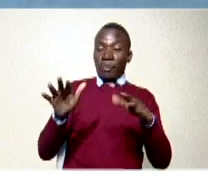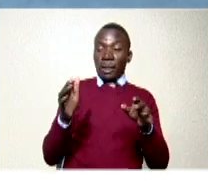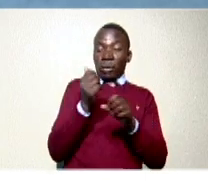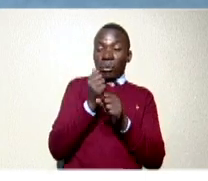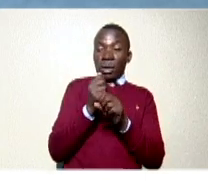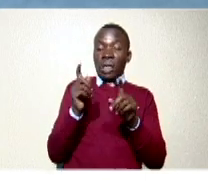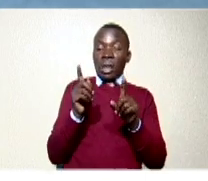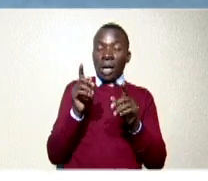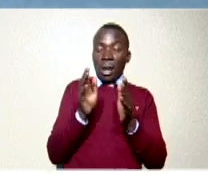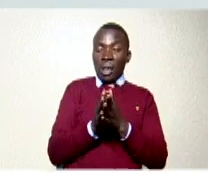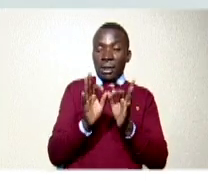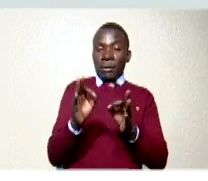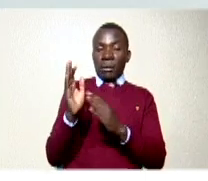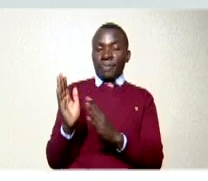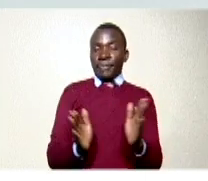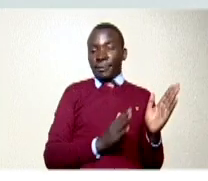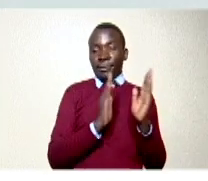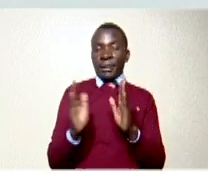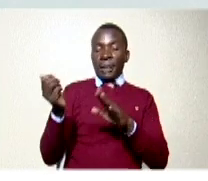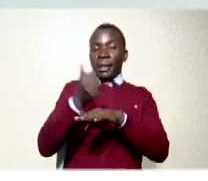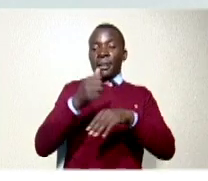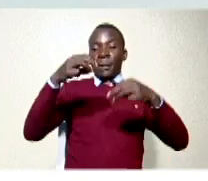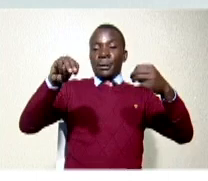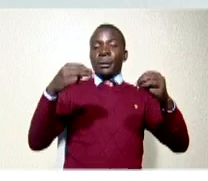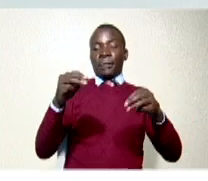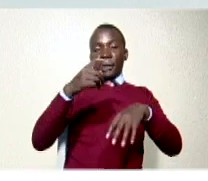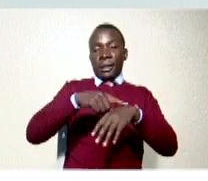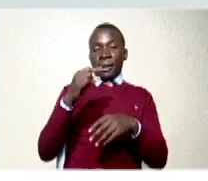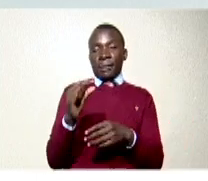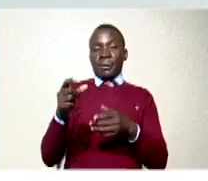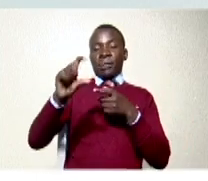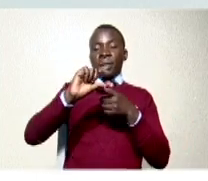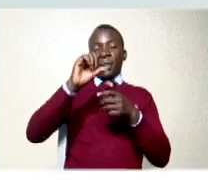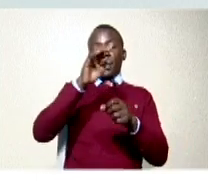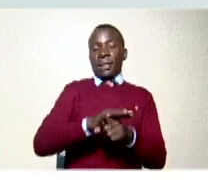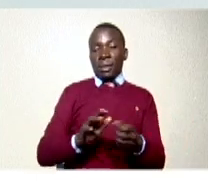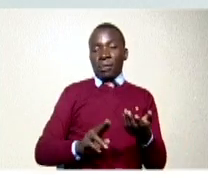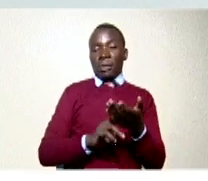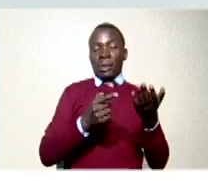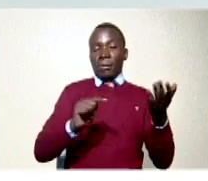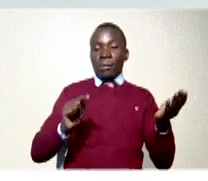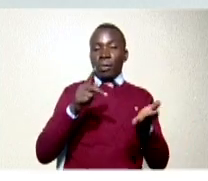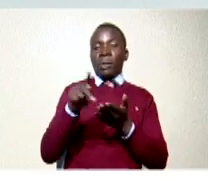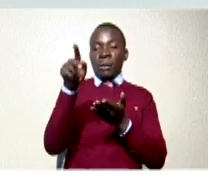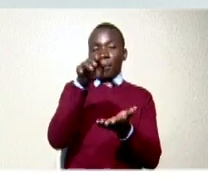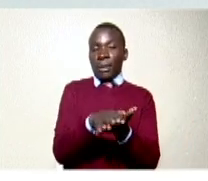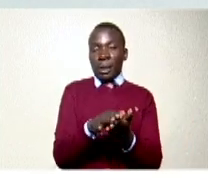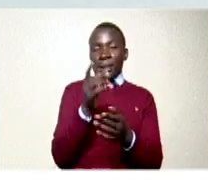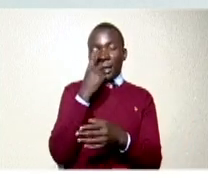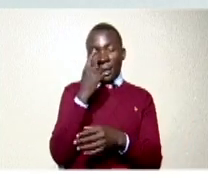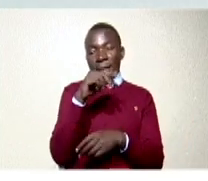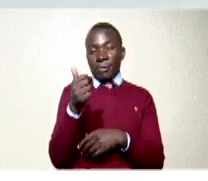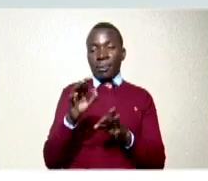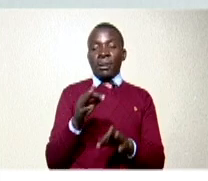ibirimo bitegurwa bizashyirwa ku isoko vuba bizongera cyane gukoresha ikoranabuhanga mu kwishyurana kandi nibyo